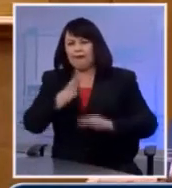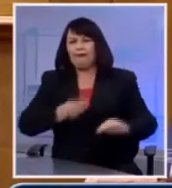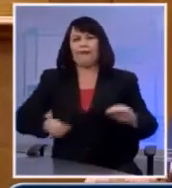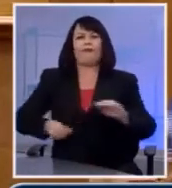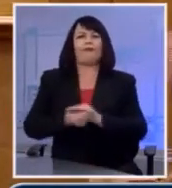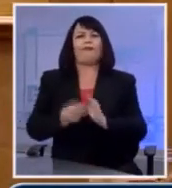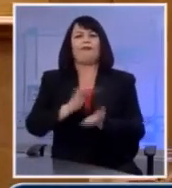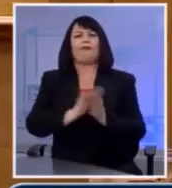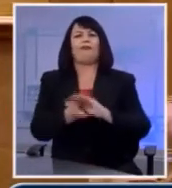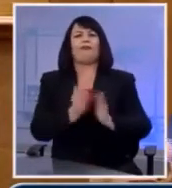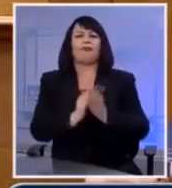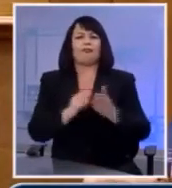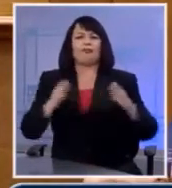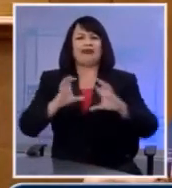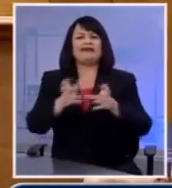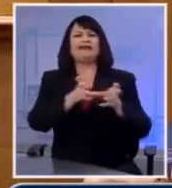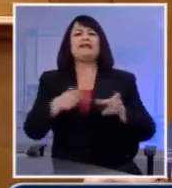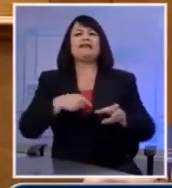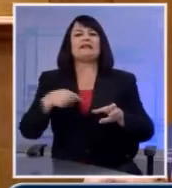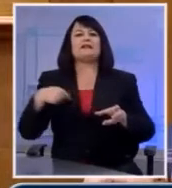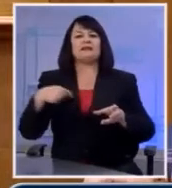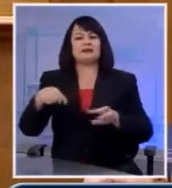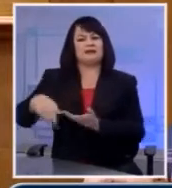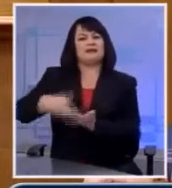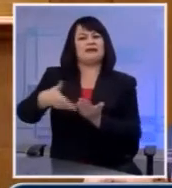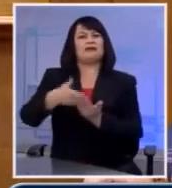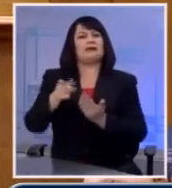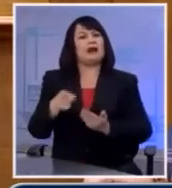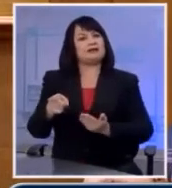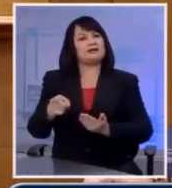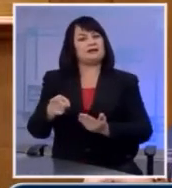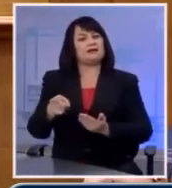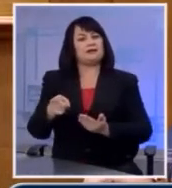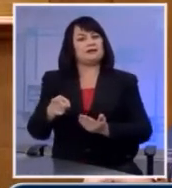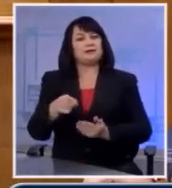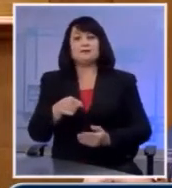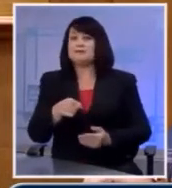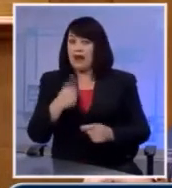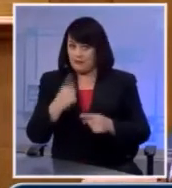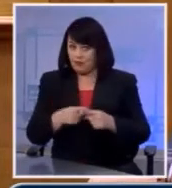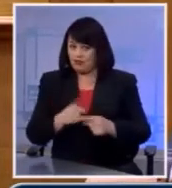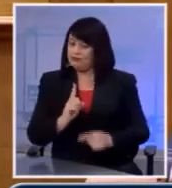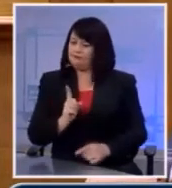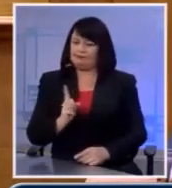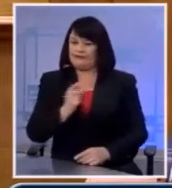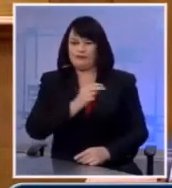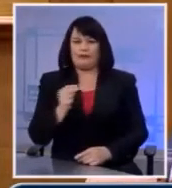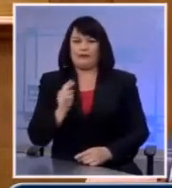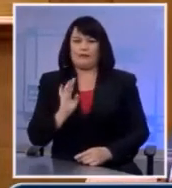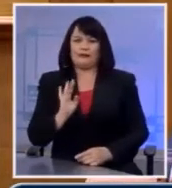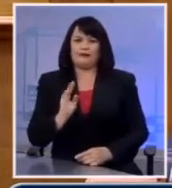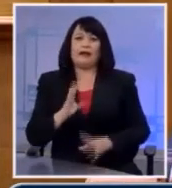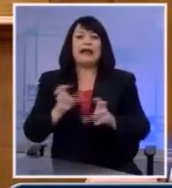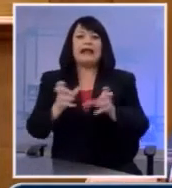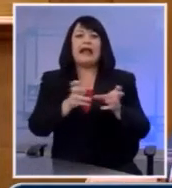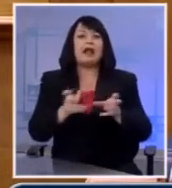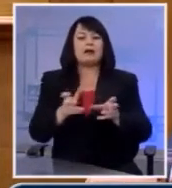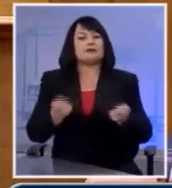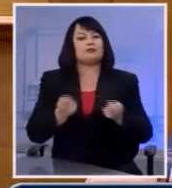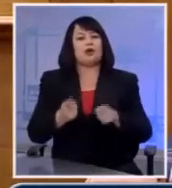συστήματος με τη δική σας υποστήριξη και συνδρομή, ξέρετε, δεν είναι κάτι απλό. Θα